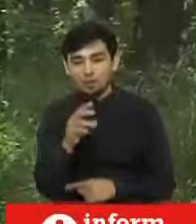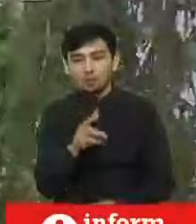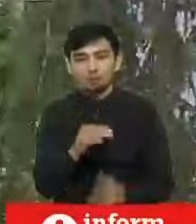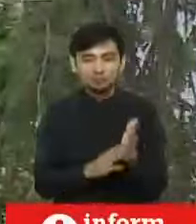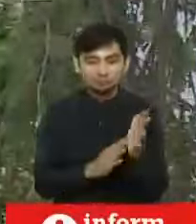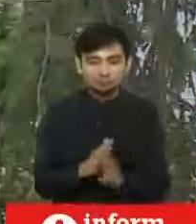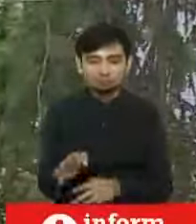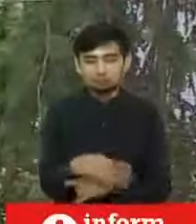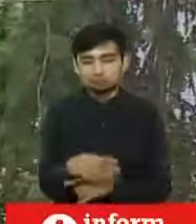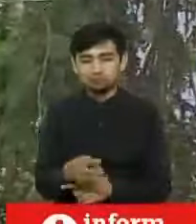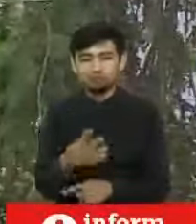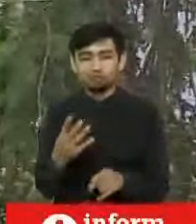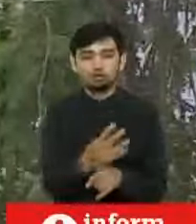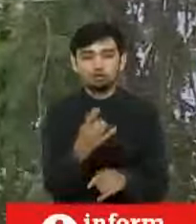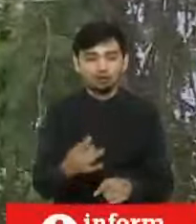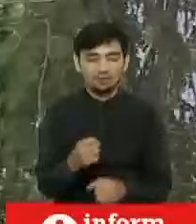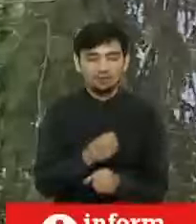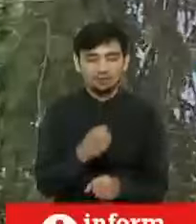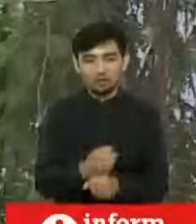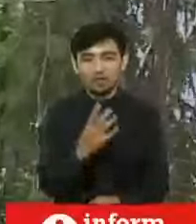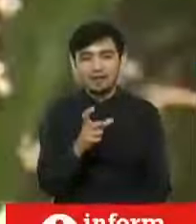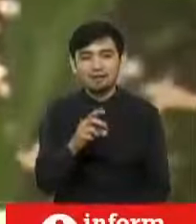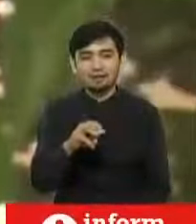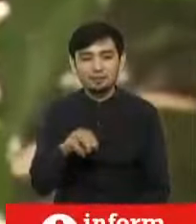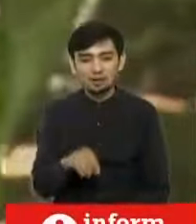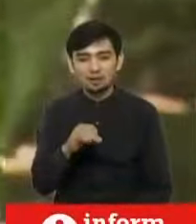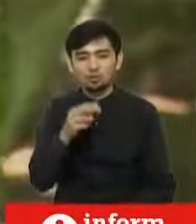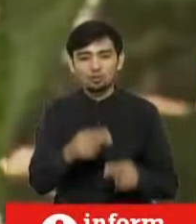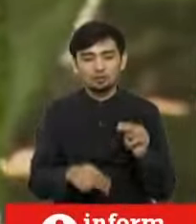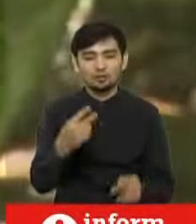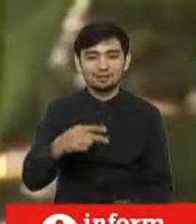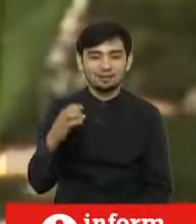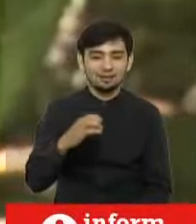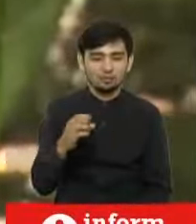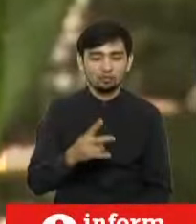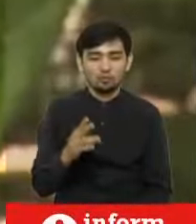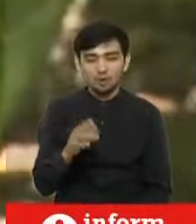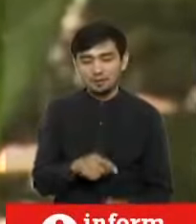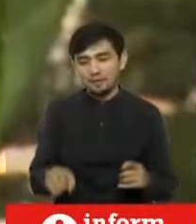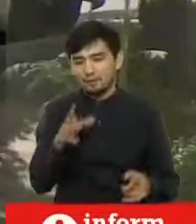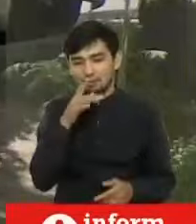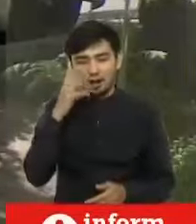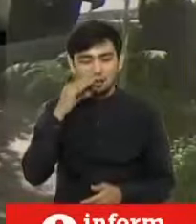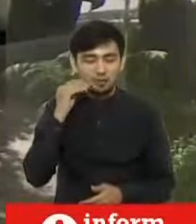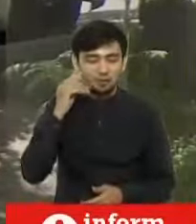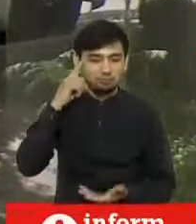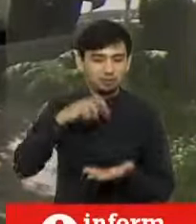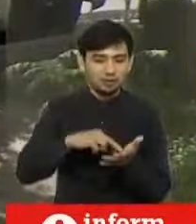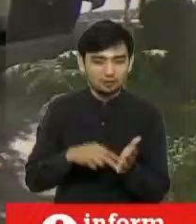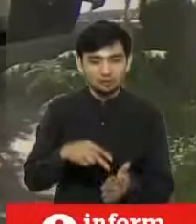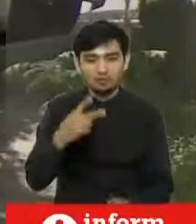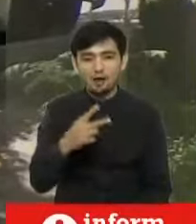4 этапа. Старт работам был дан 15 апреля и завершиться должен 20 сентября. За этот период в Алматы планируют обработать более